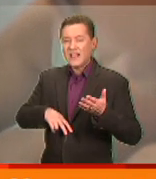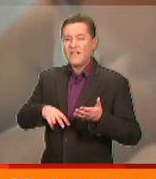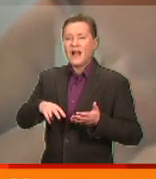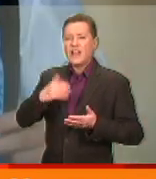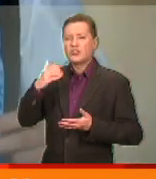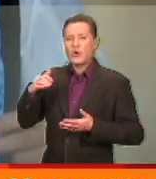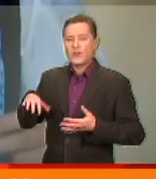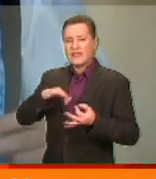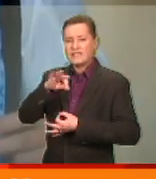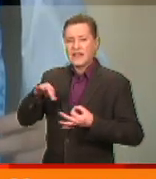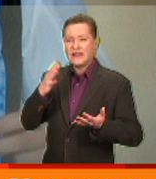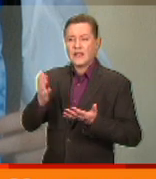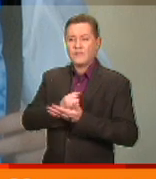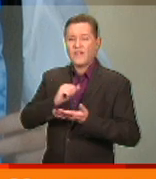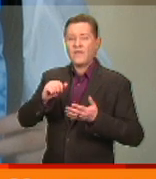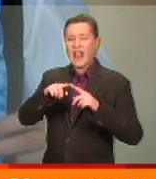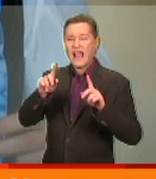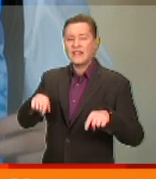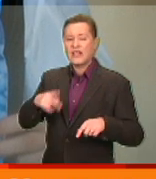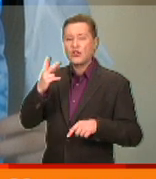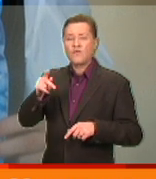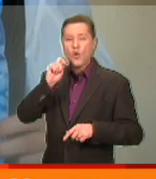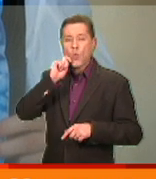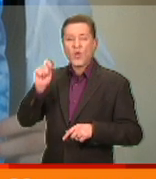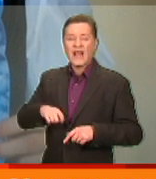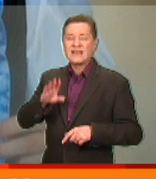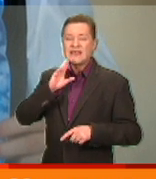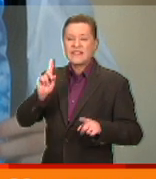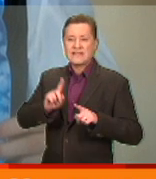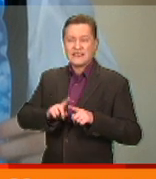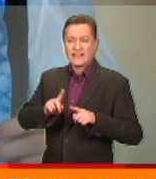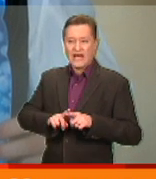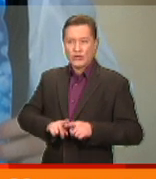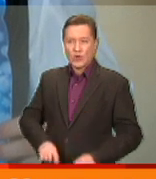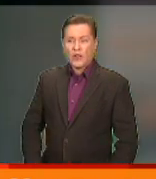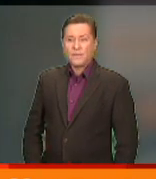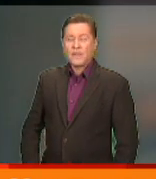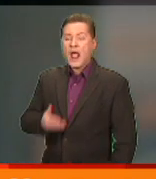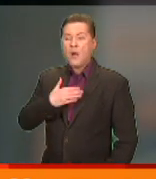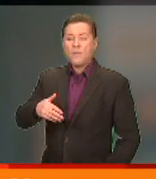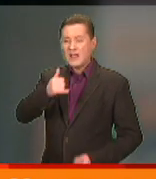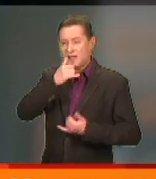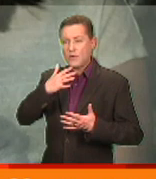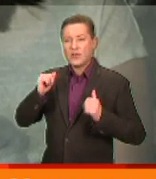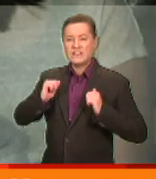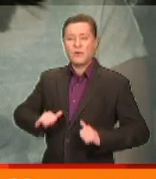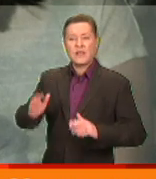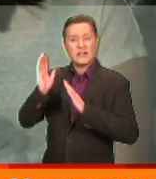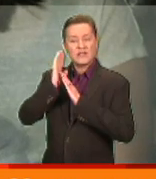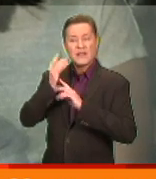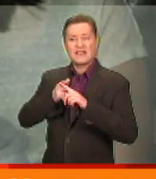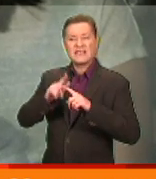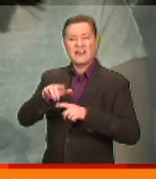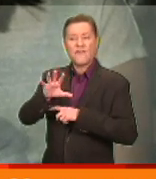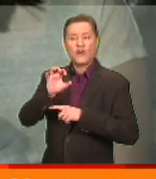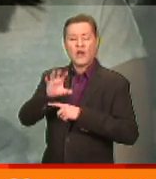сиріт. Вони натрапили на анкети двох українських сестричок. Ми не могли спокійно спати. Ці фотографії